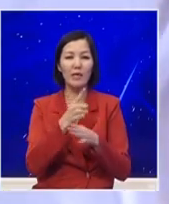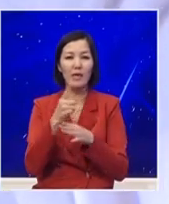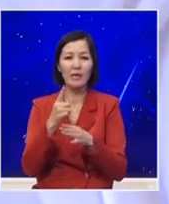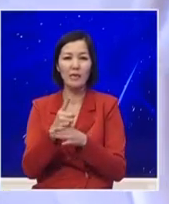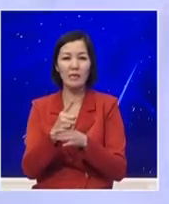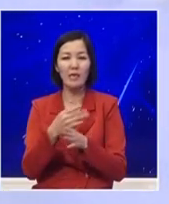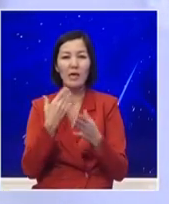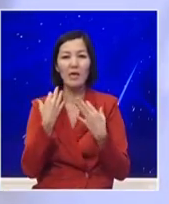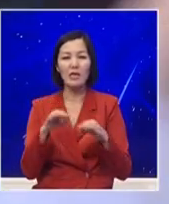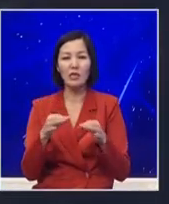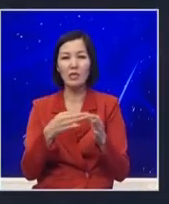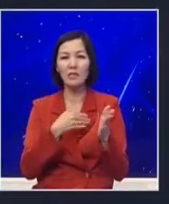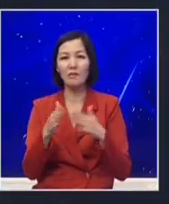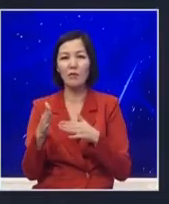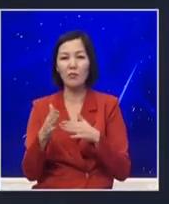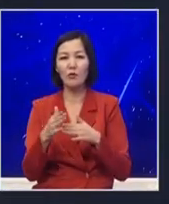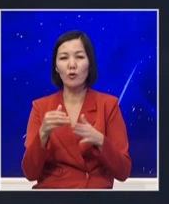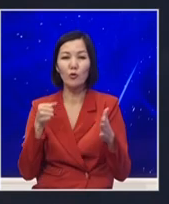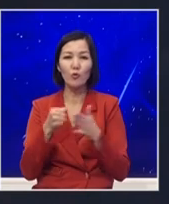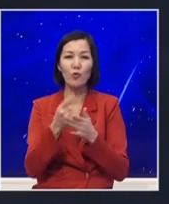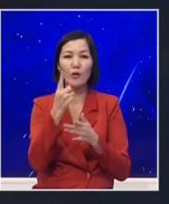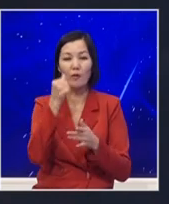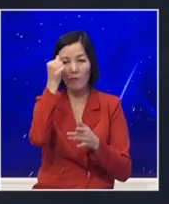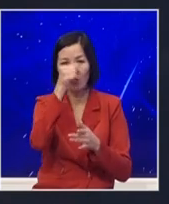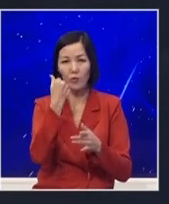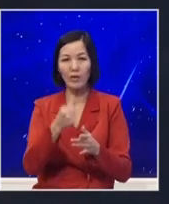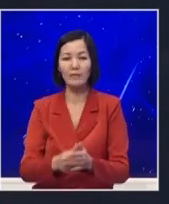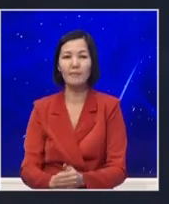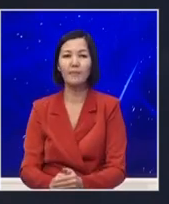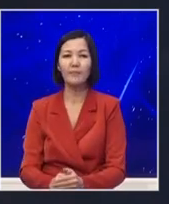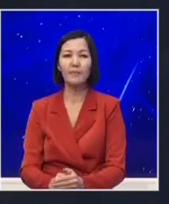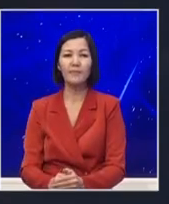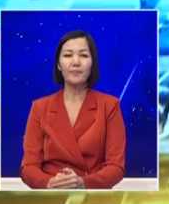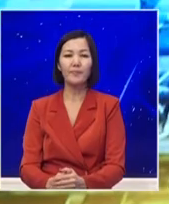или лишением свободы на срок до 1 года.